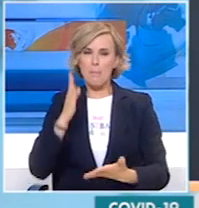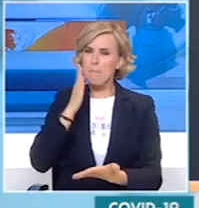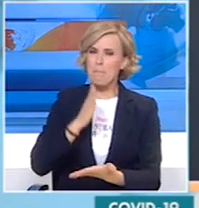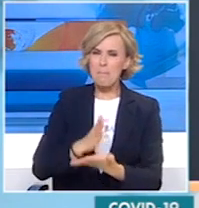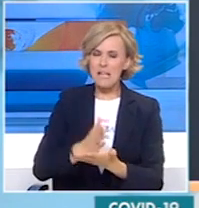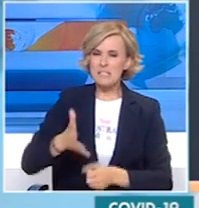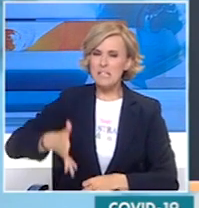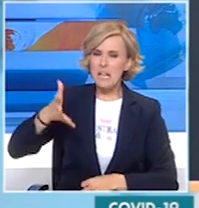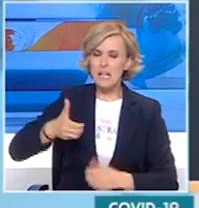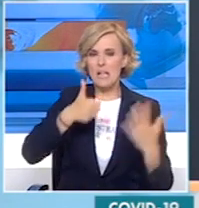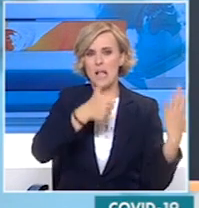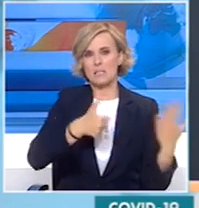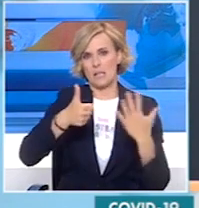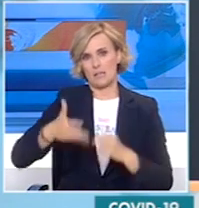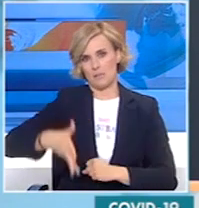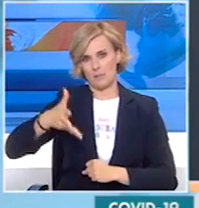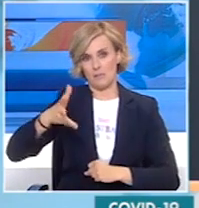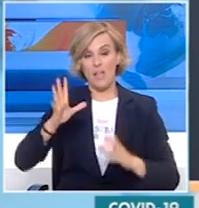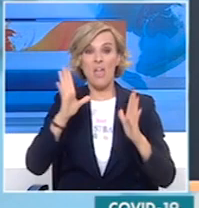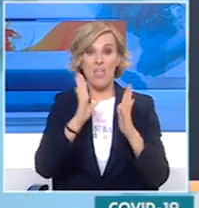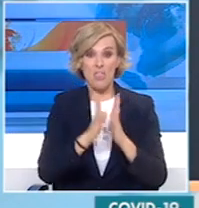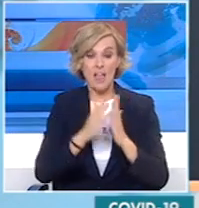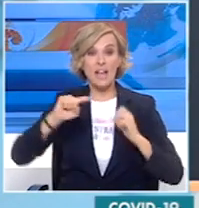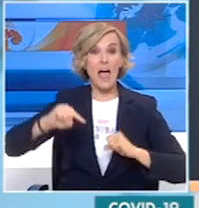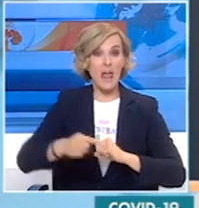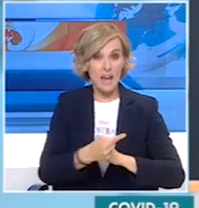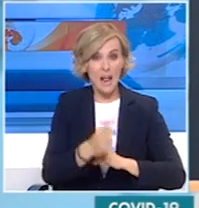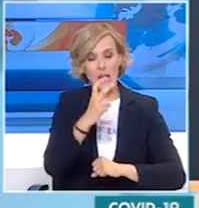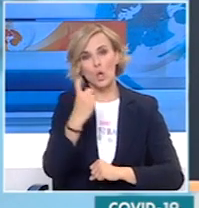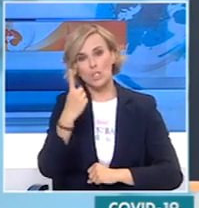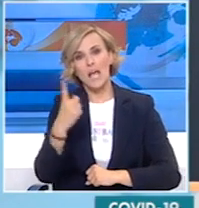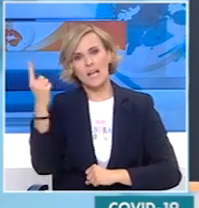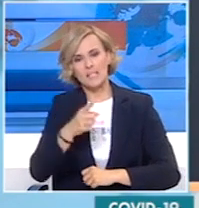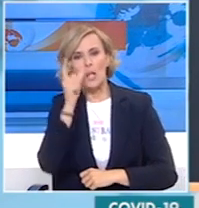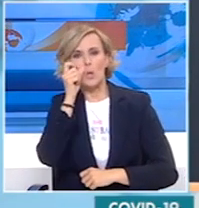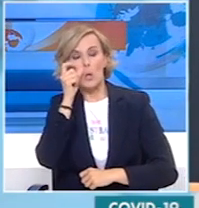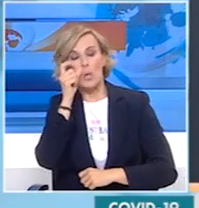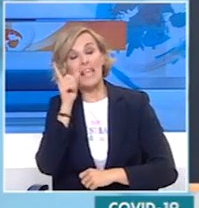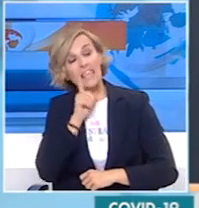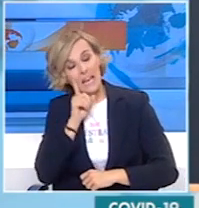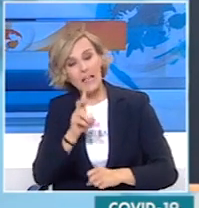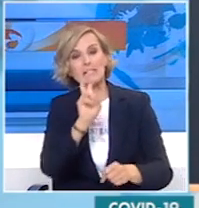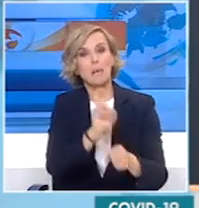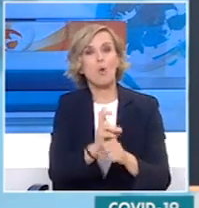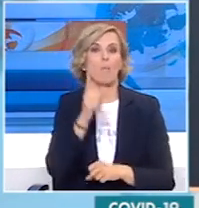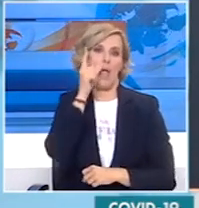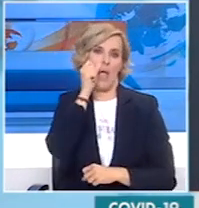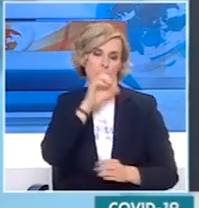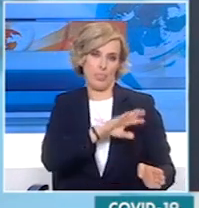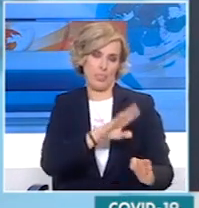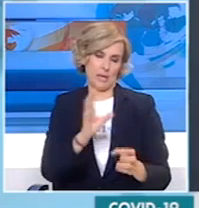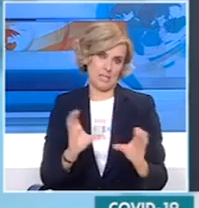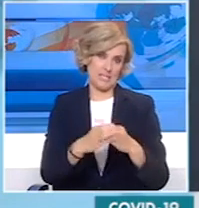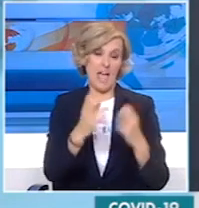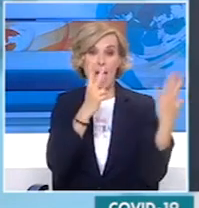είναι 66 ετών. 19, δηλαδή το 21%, είναι γυναίκες και οι υπόλοιποι άνδρες. Το